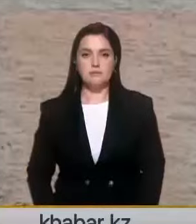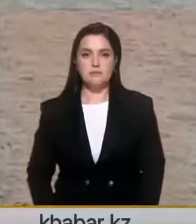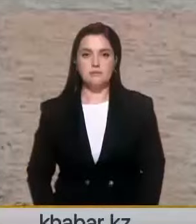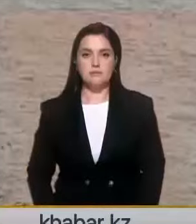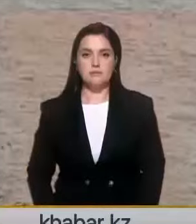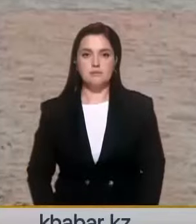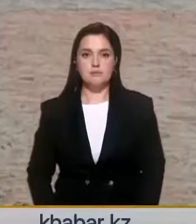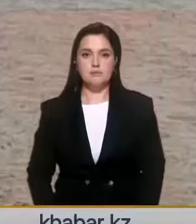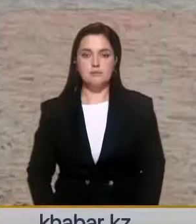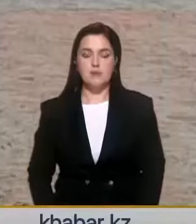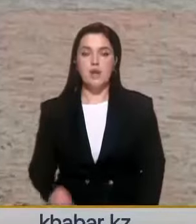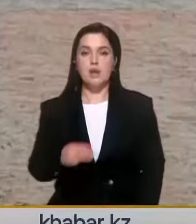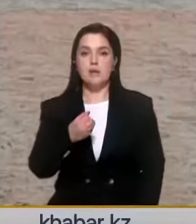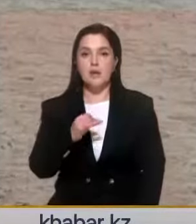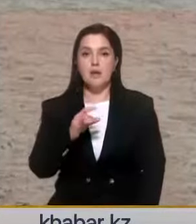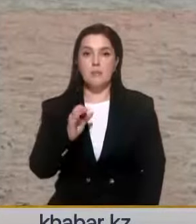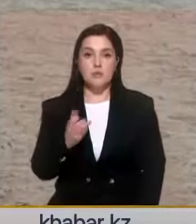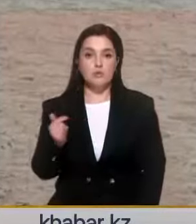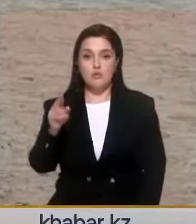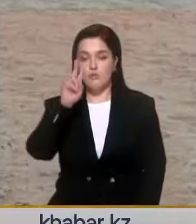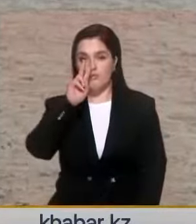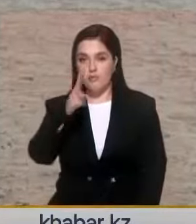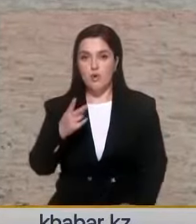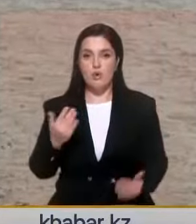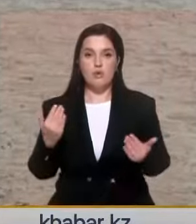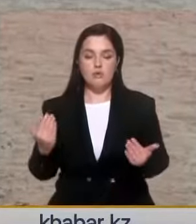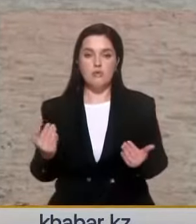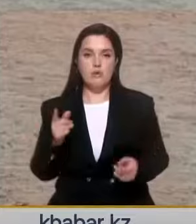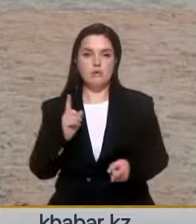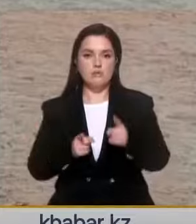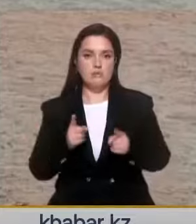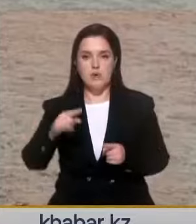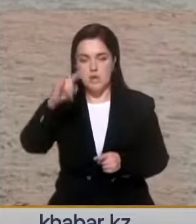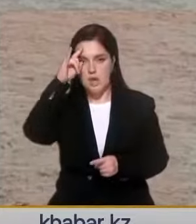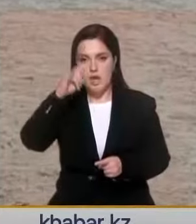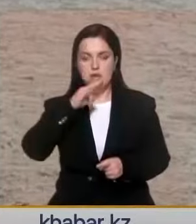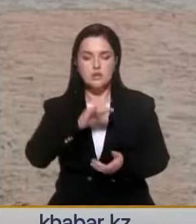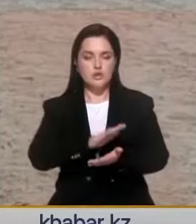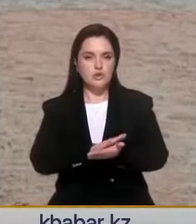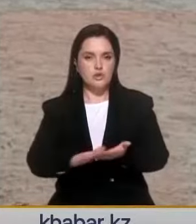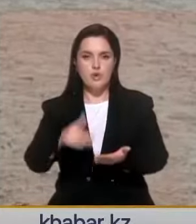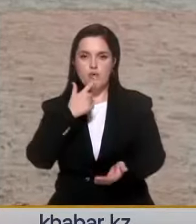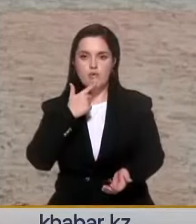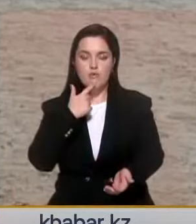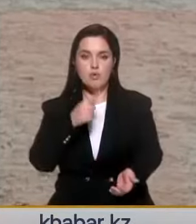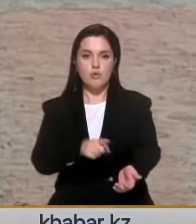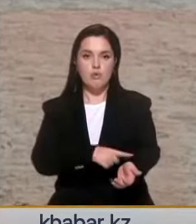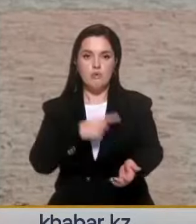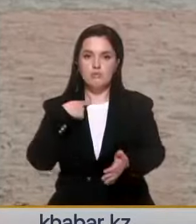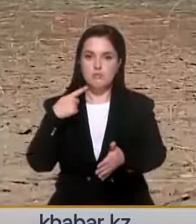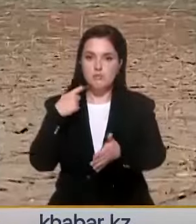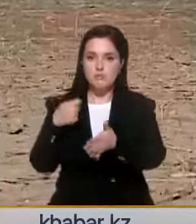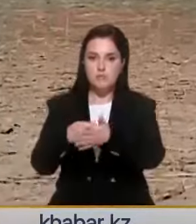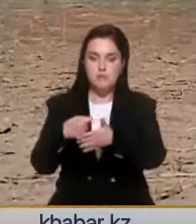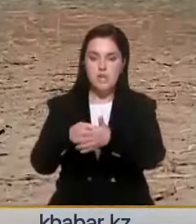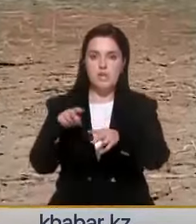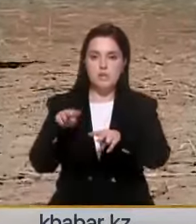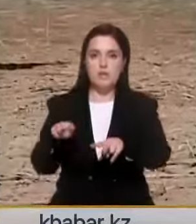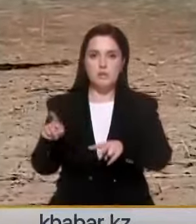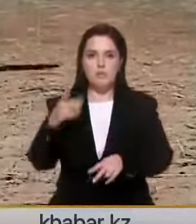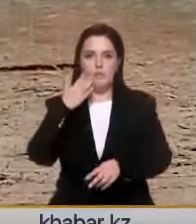скоростью тайсу сейчас 2 года настоящий представитель казахской породы чистокровный за его питанием мы следим Он очень любит